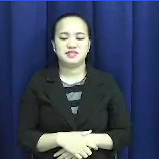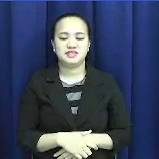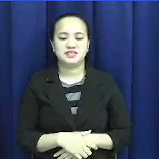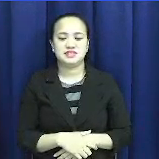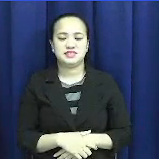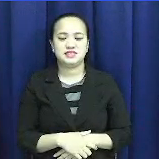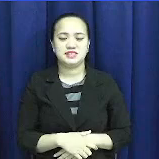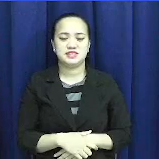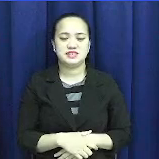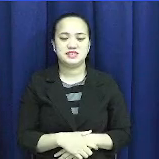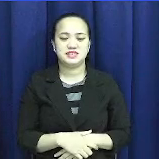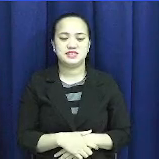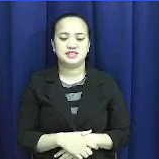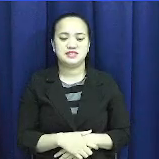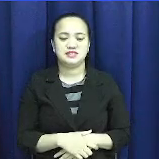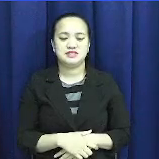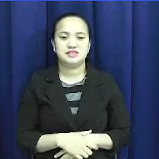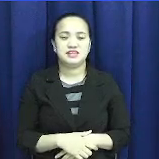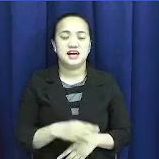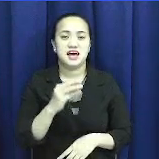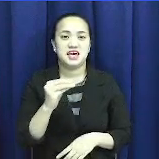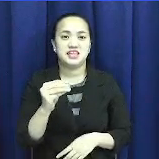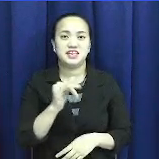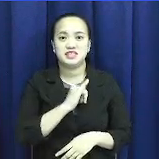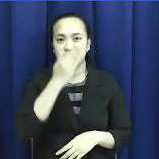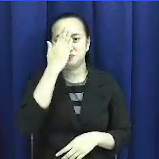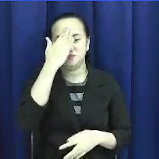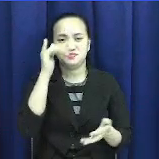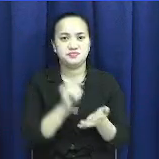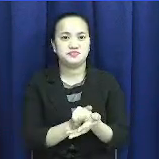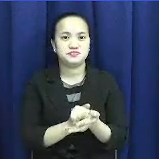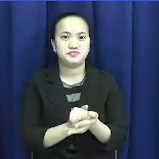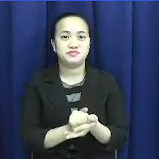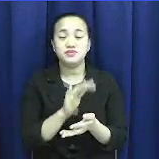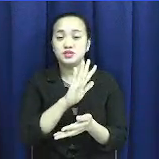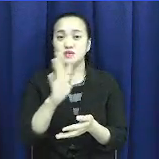sana naman ay wala po sa inyo na